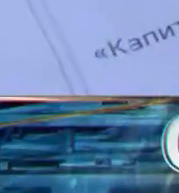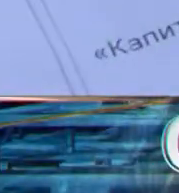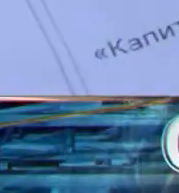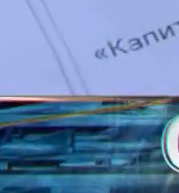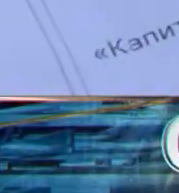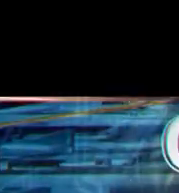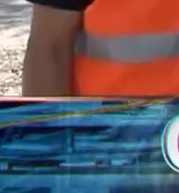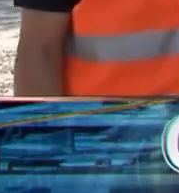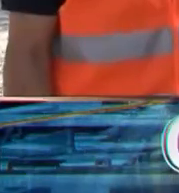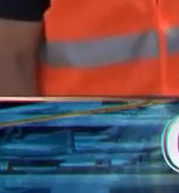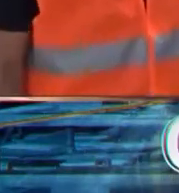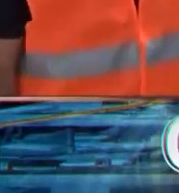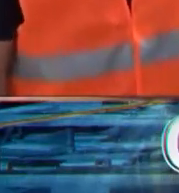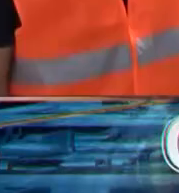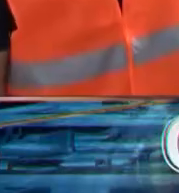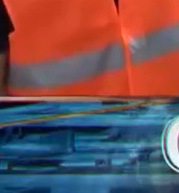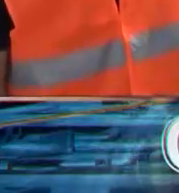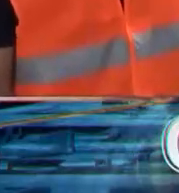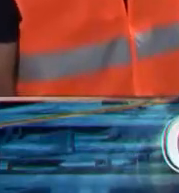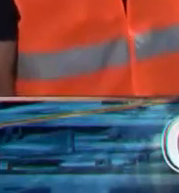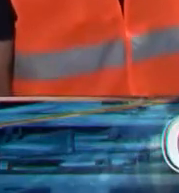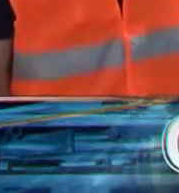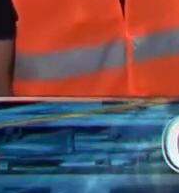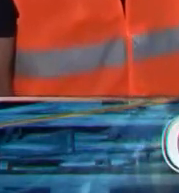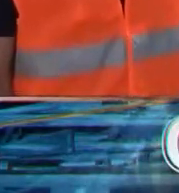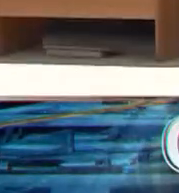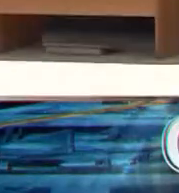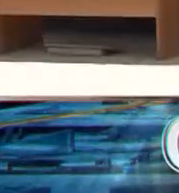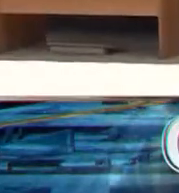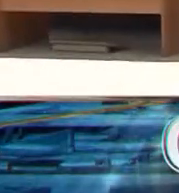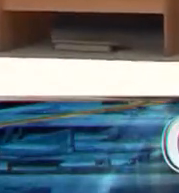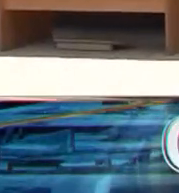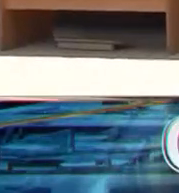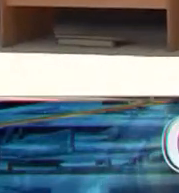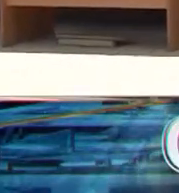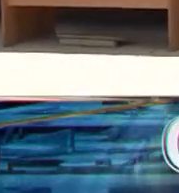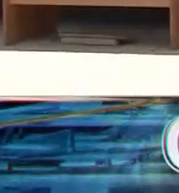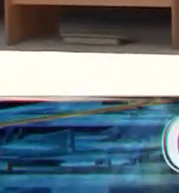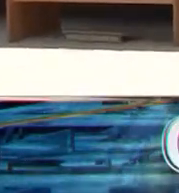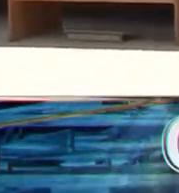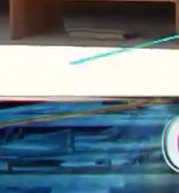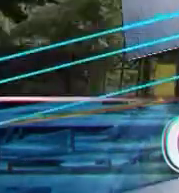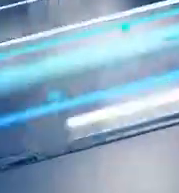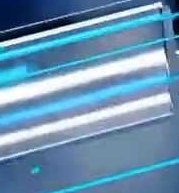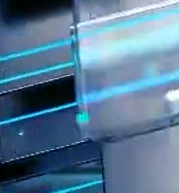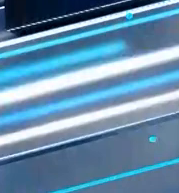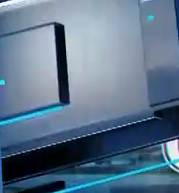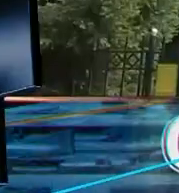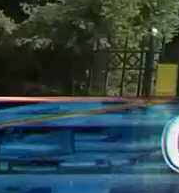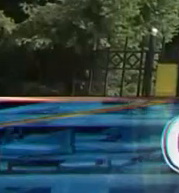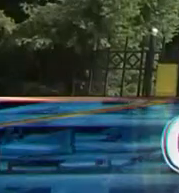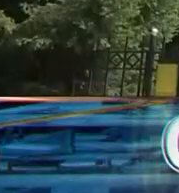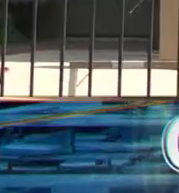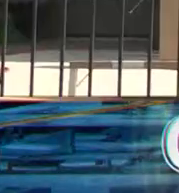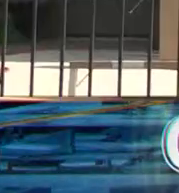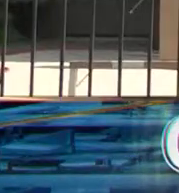За качество в приоритете. За реализацией дорожной карты занятости следят специальные мониторинговые группы. Суд закрыт.